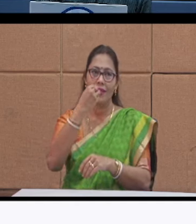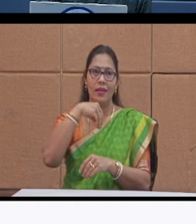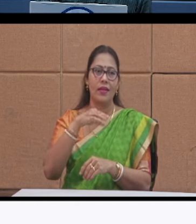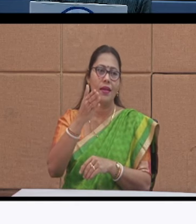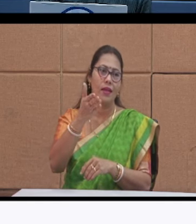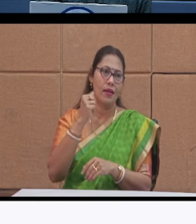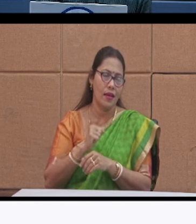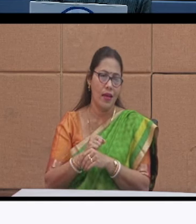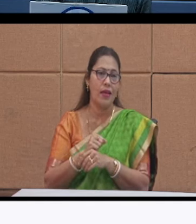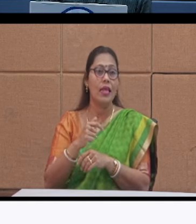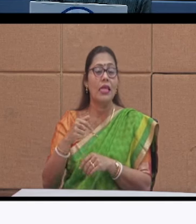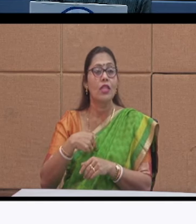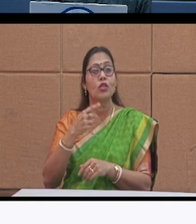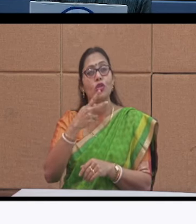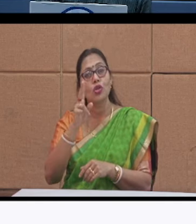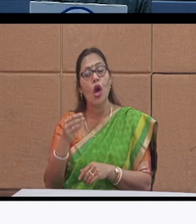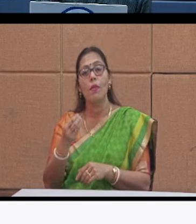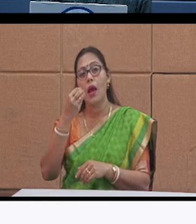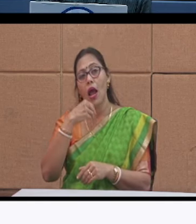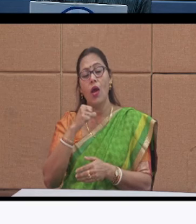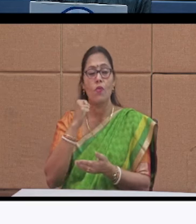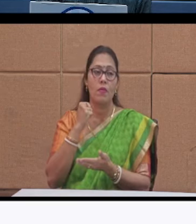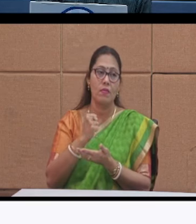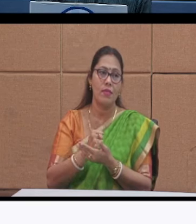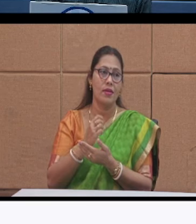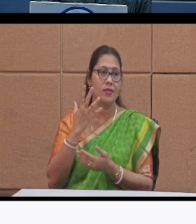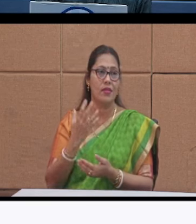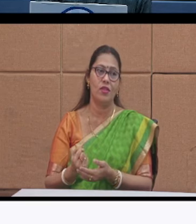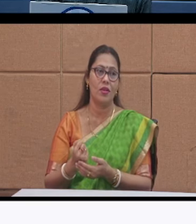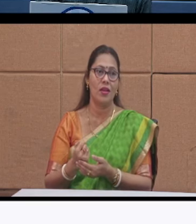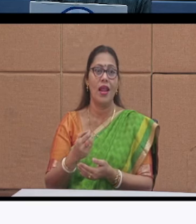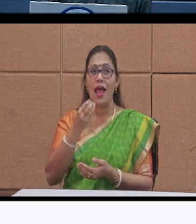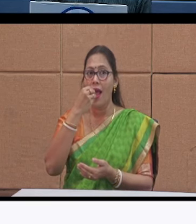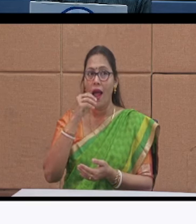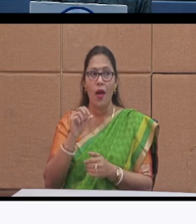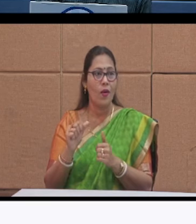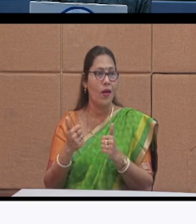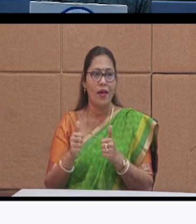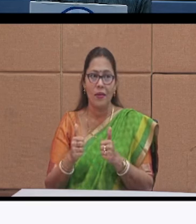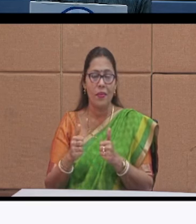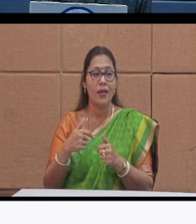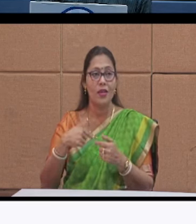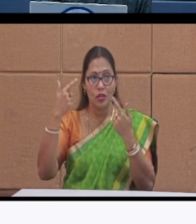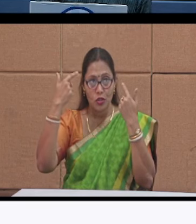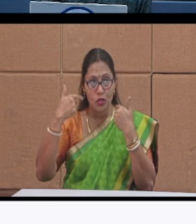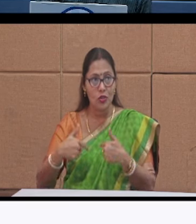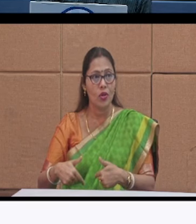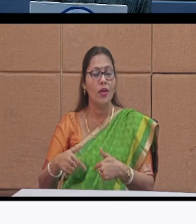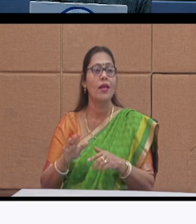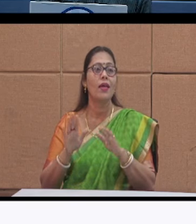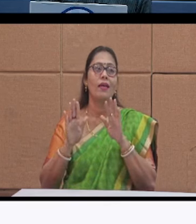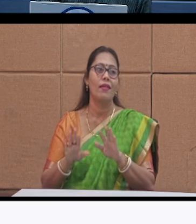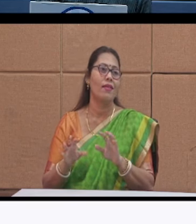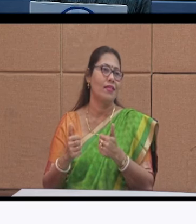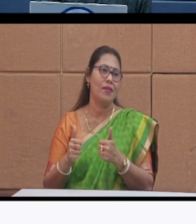বাঘ সংগ্রহ করে ফেলে সুতরাং বুঝতেই পারছো খাদ্য না পেলে এই পোড়া